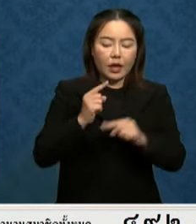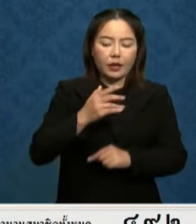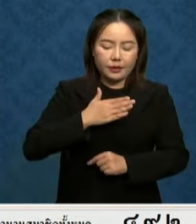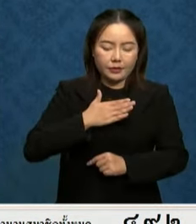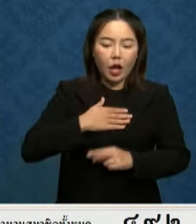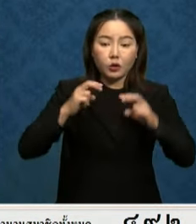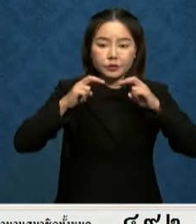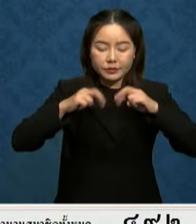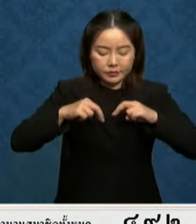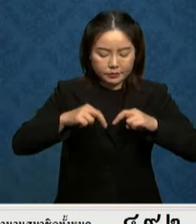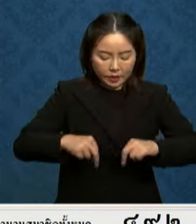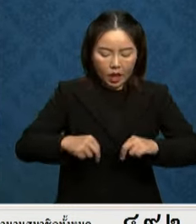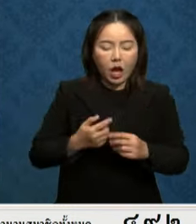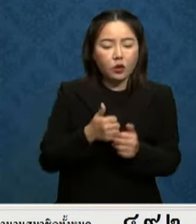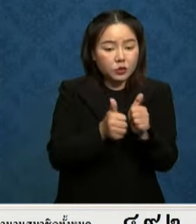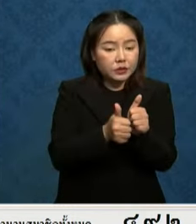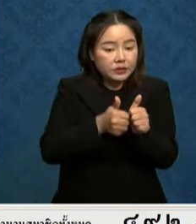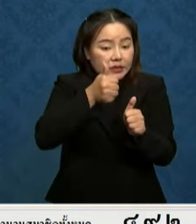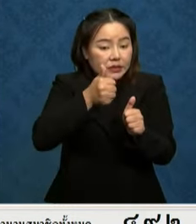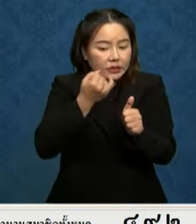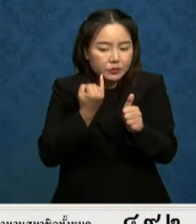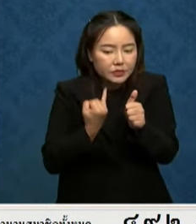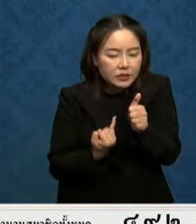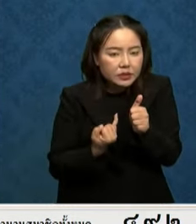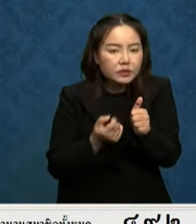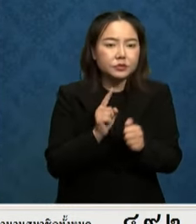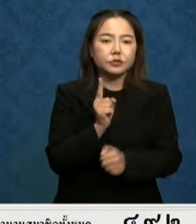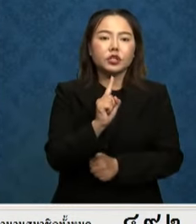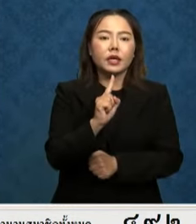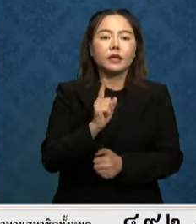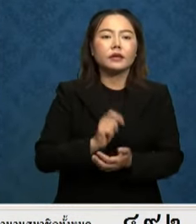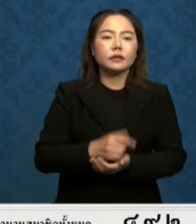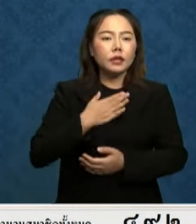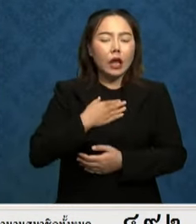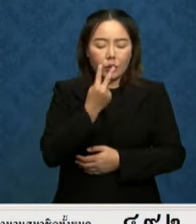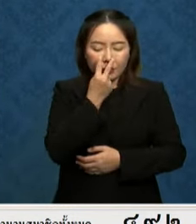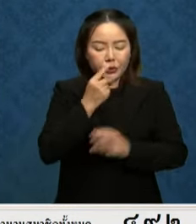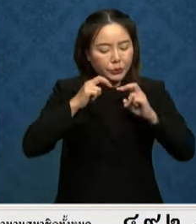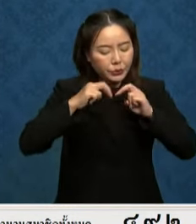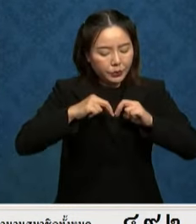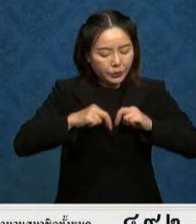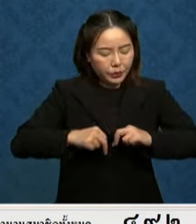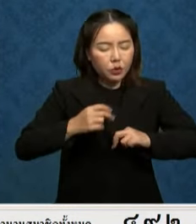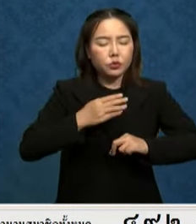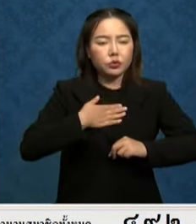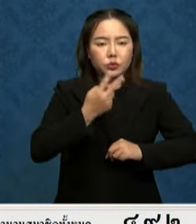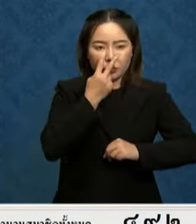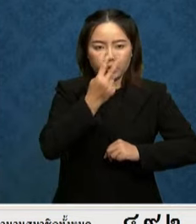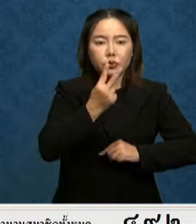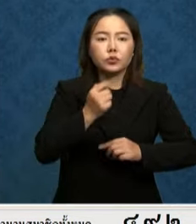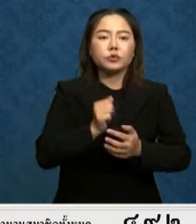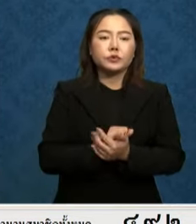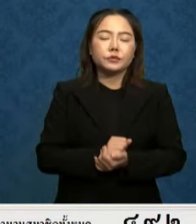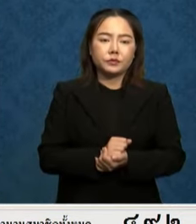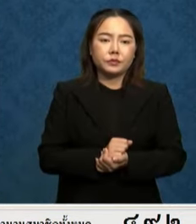ข้อดีข้อเสียของกนธรรรมหรอไมนดธรรมในคดีหลกคดรองและคดจกมอ่อนไหวเท่านั้นเองซึ่เป็นไปตามข